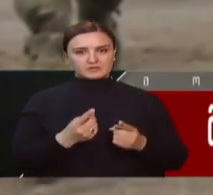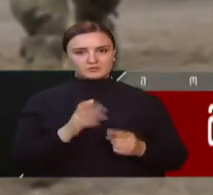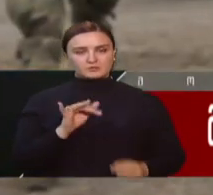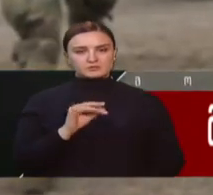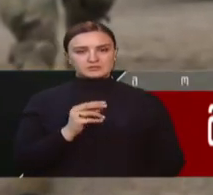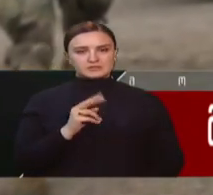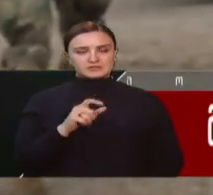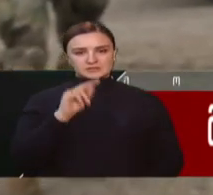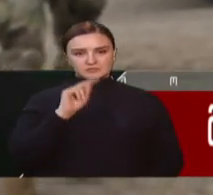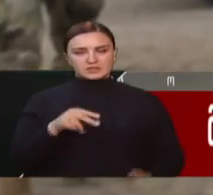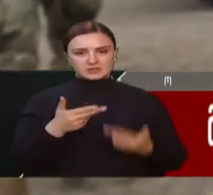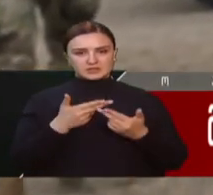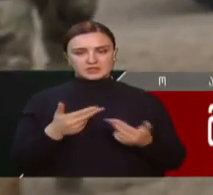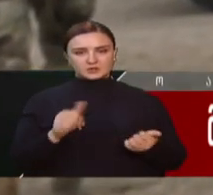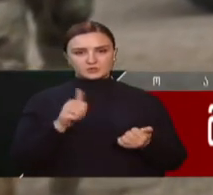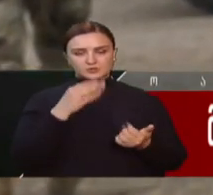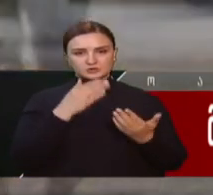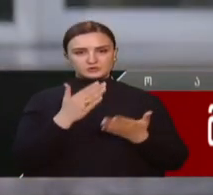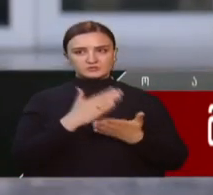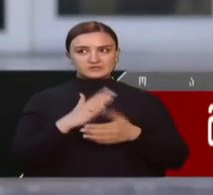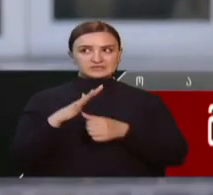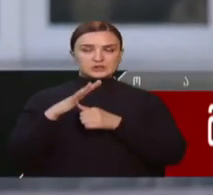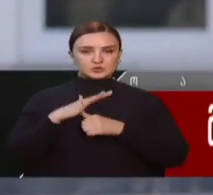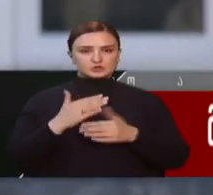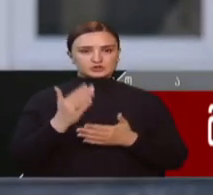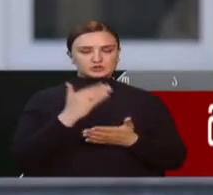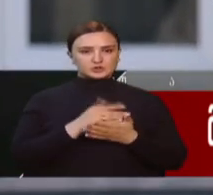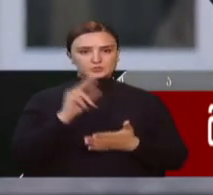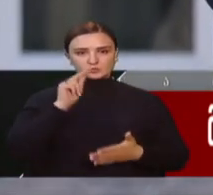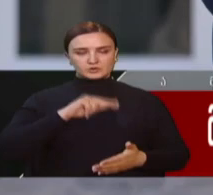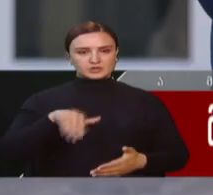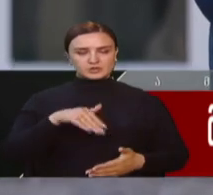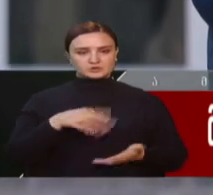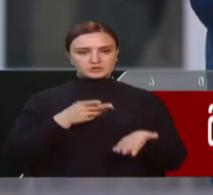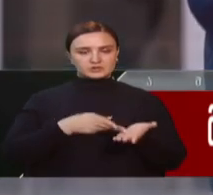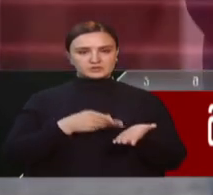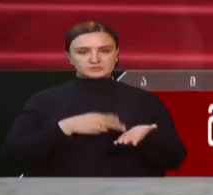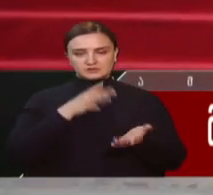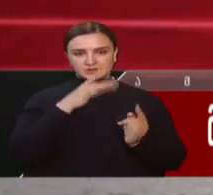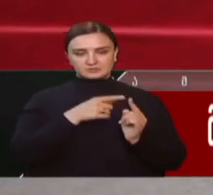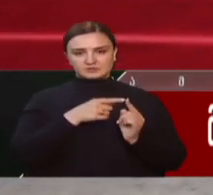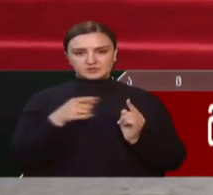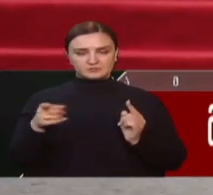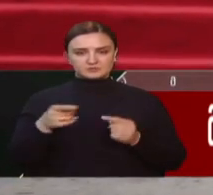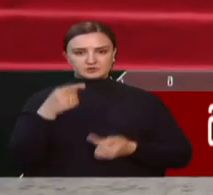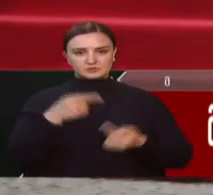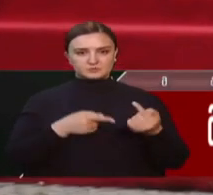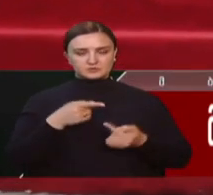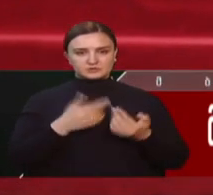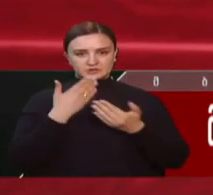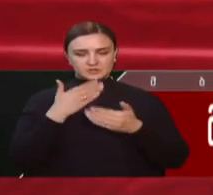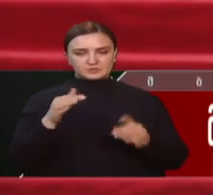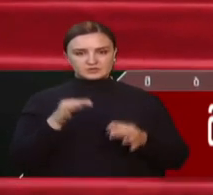Kurtsikidze mashin brali aghiara rogorc shemdeg tkva zetsolis shedegat. Man udanashavlobis dasamtkitseblat tslebis ganmalobashi ibrzola.